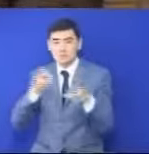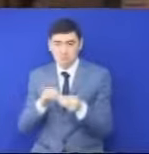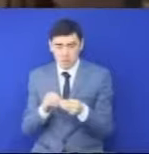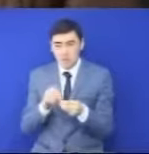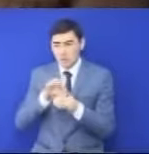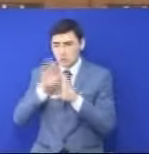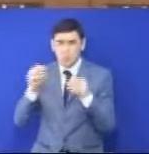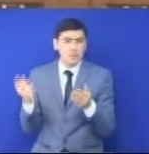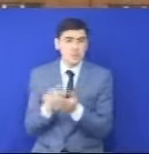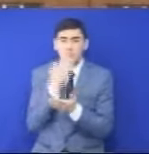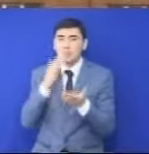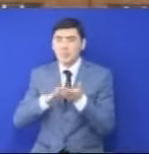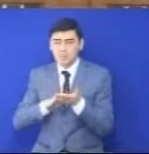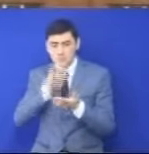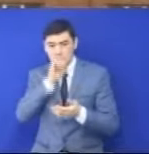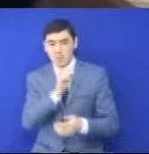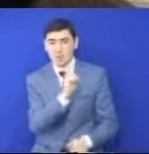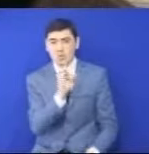руководство района.